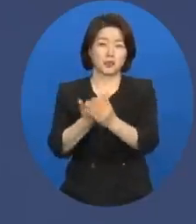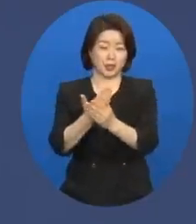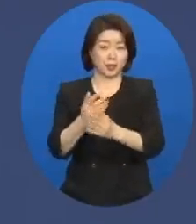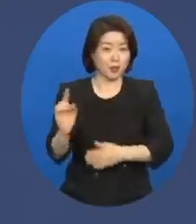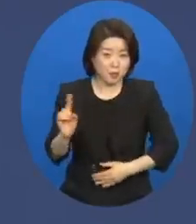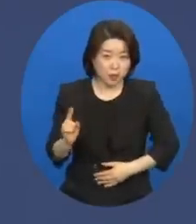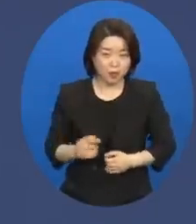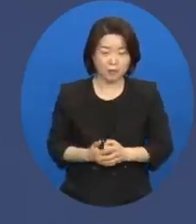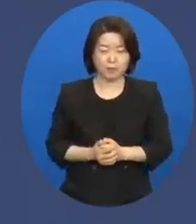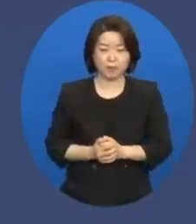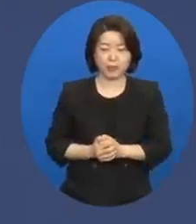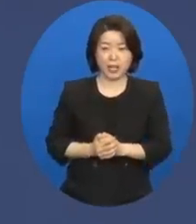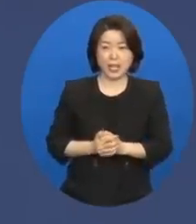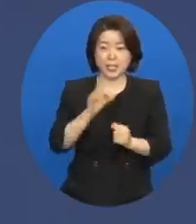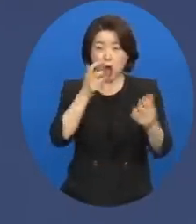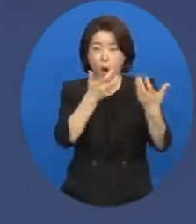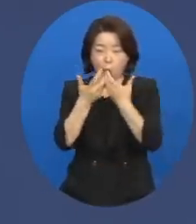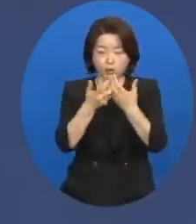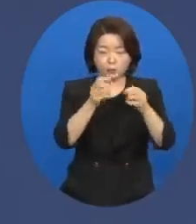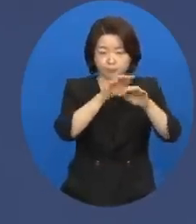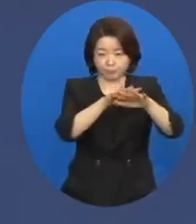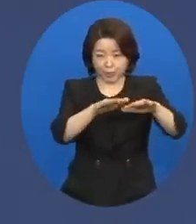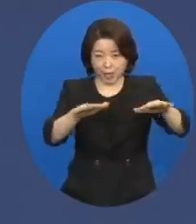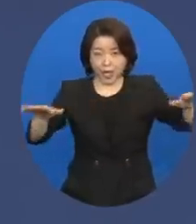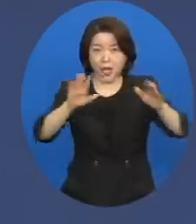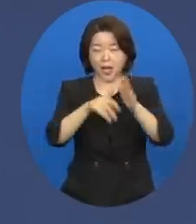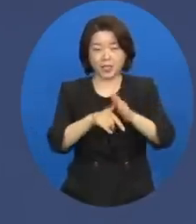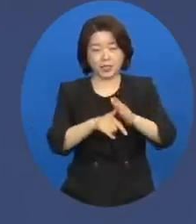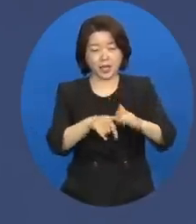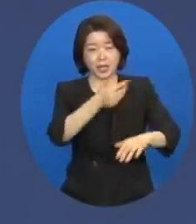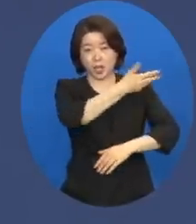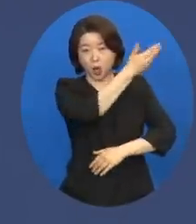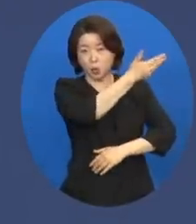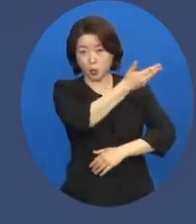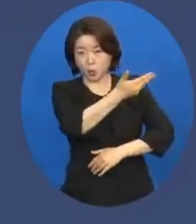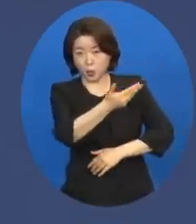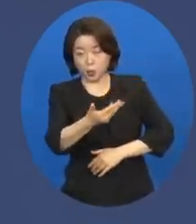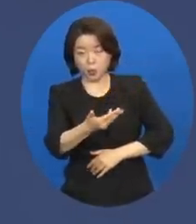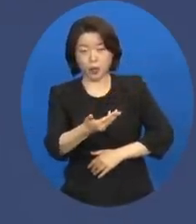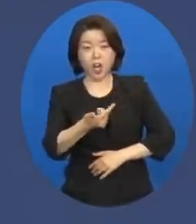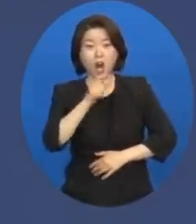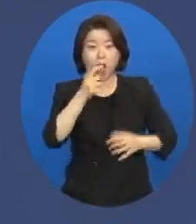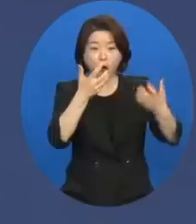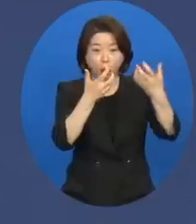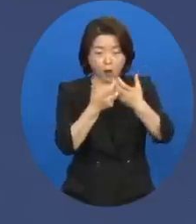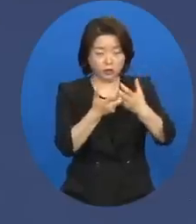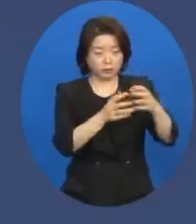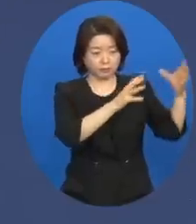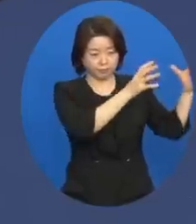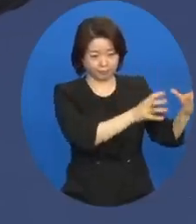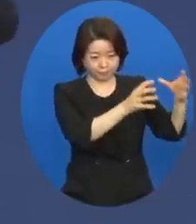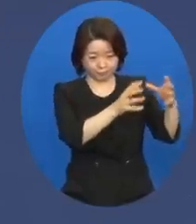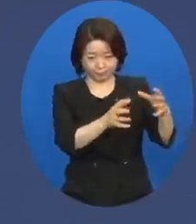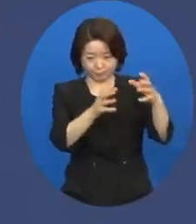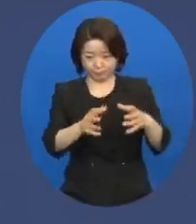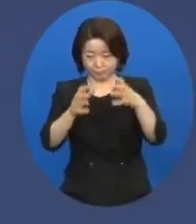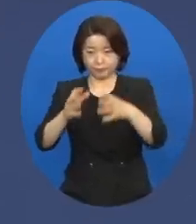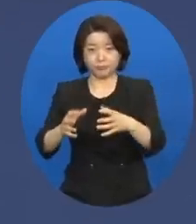뭐냐면 이 해빙기에 저 위에서 상류 쪽에서 이렇게 얼음 덩어리들이 큰 덩어리들이 이렇게